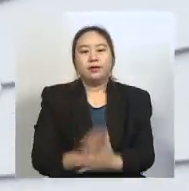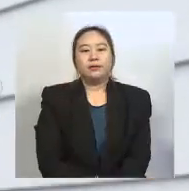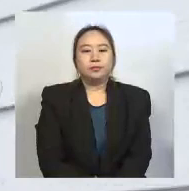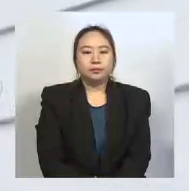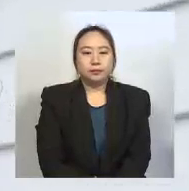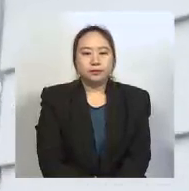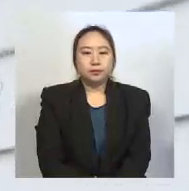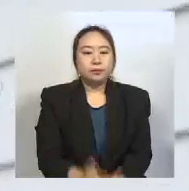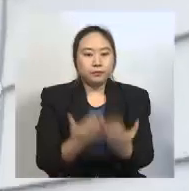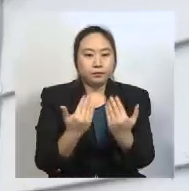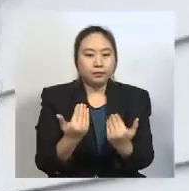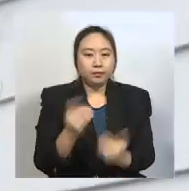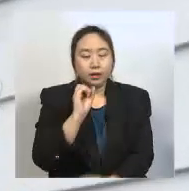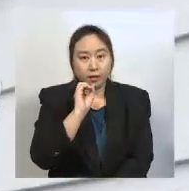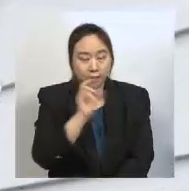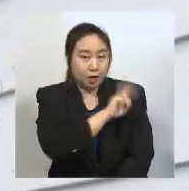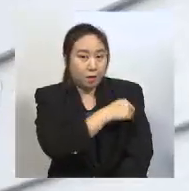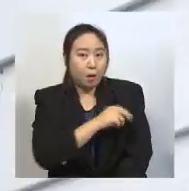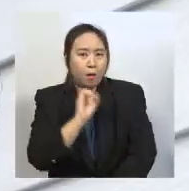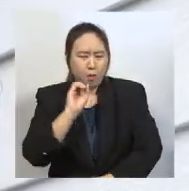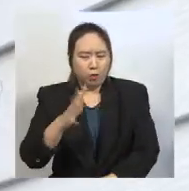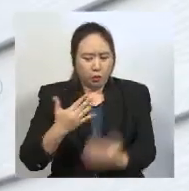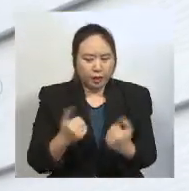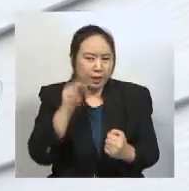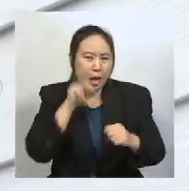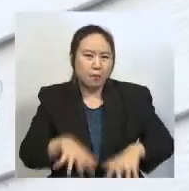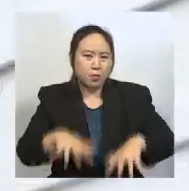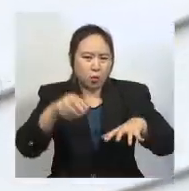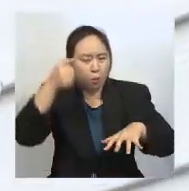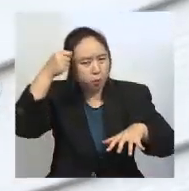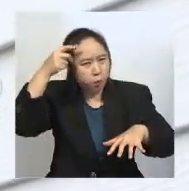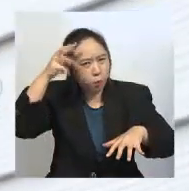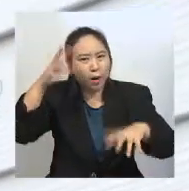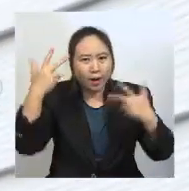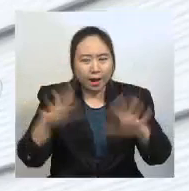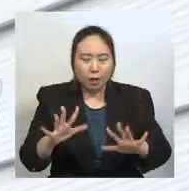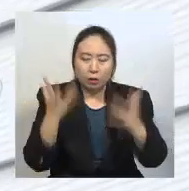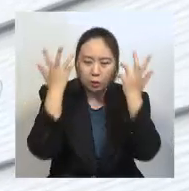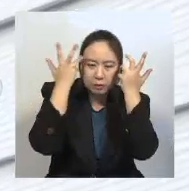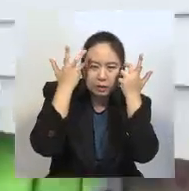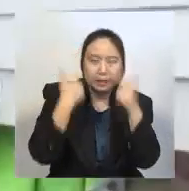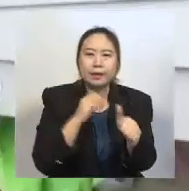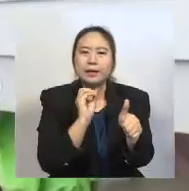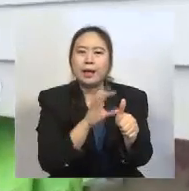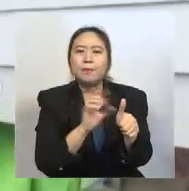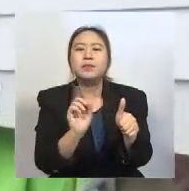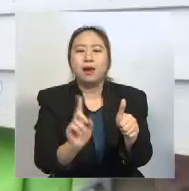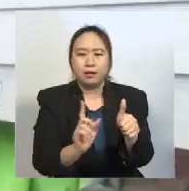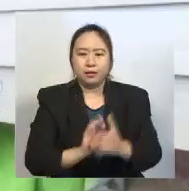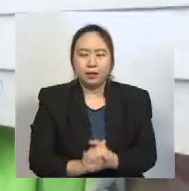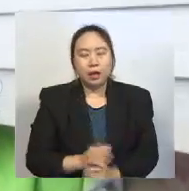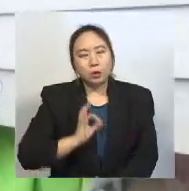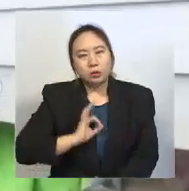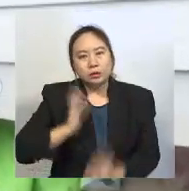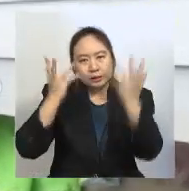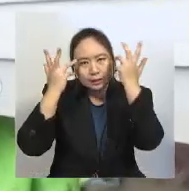แล้วก็อย่างที่คุณหมอบอกเมื่อกี้ค่ะน้ำมันท่วมมาหลายวันแล้วภาวะจิตใจเราจะมีการแนะนำเขายังไงบ้างให้รู้สึกว่าคลาย